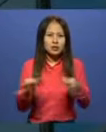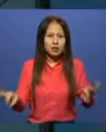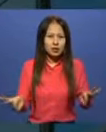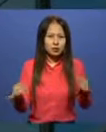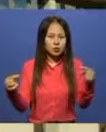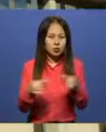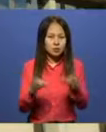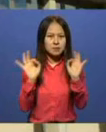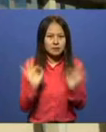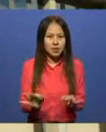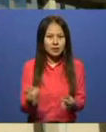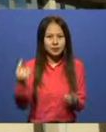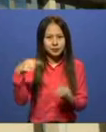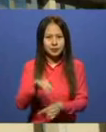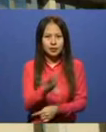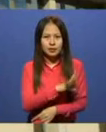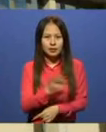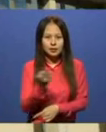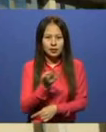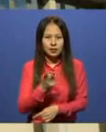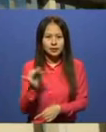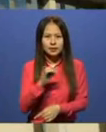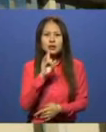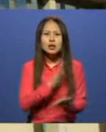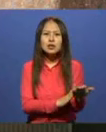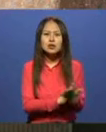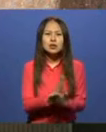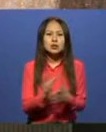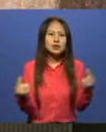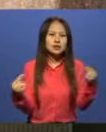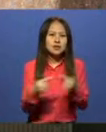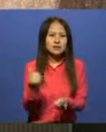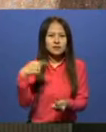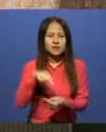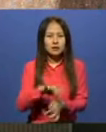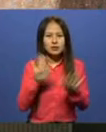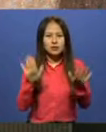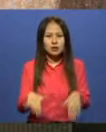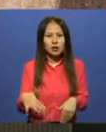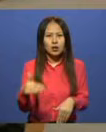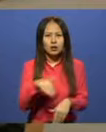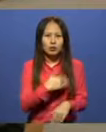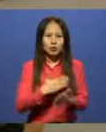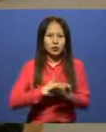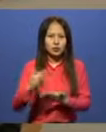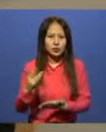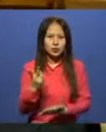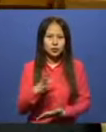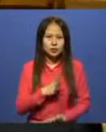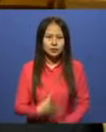сай жүргізілуін қамтамасыз етуде деп санайды. Және халықтың саяси науқанға қатысуға деген құлшынысын жоғары бағалауда.